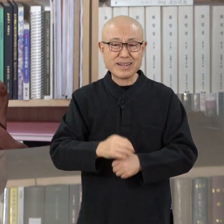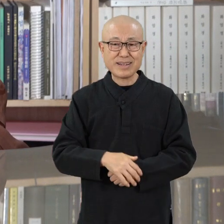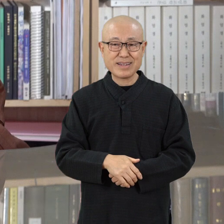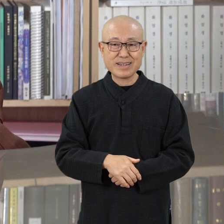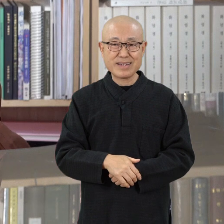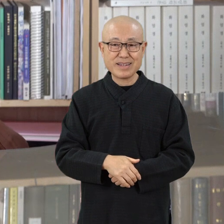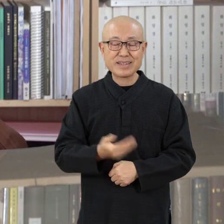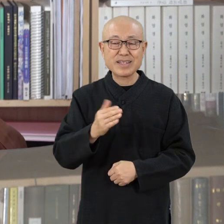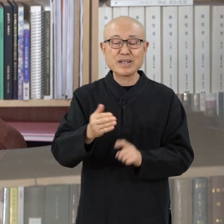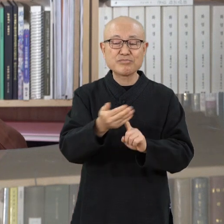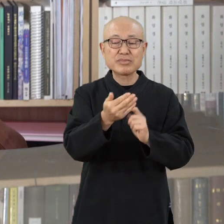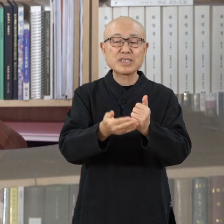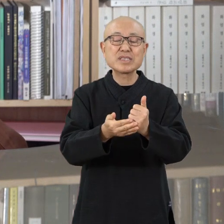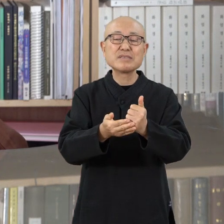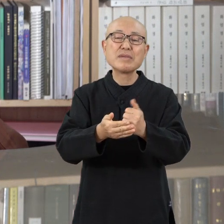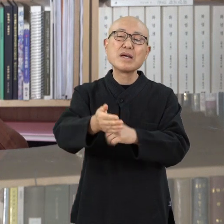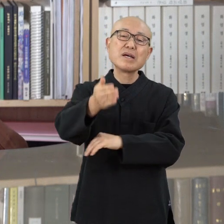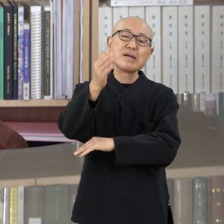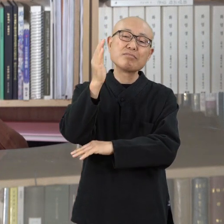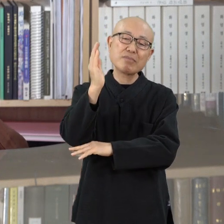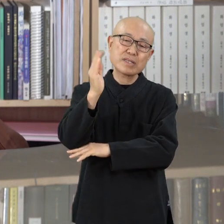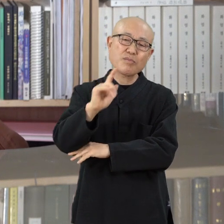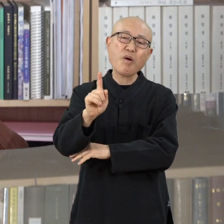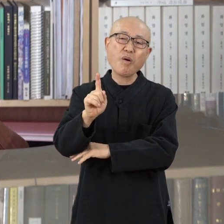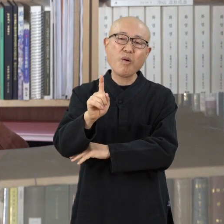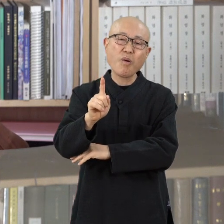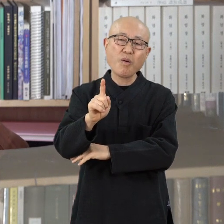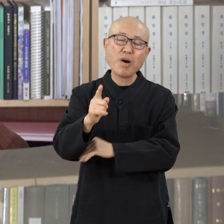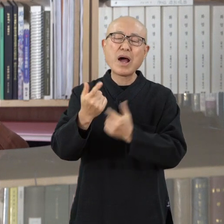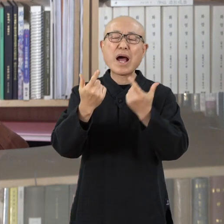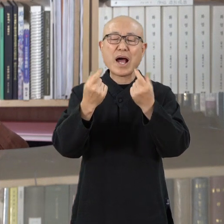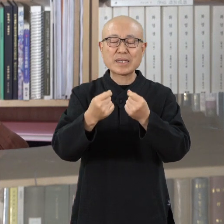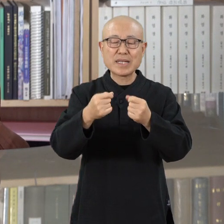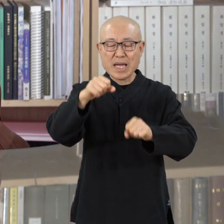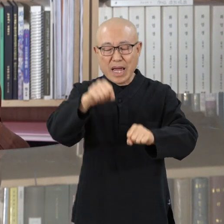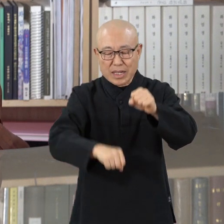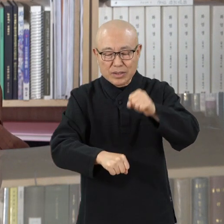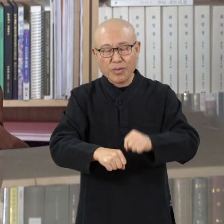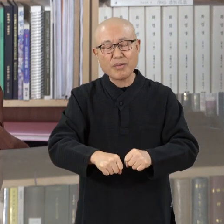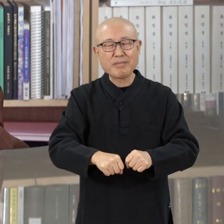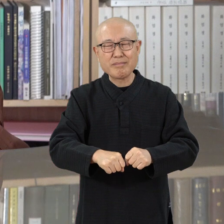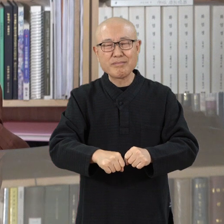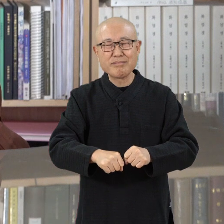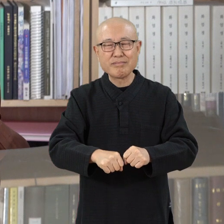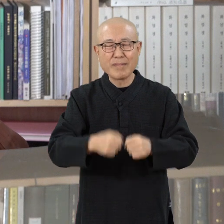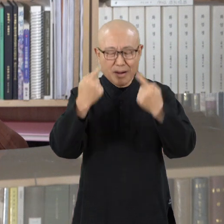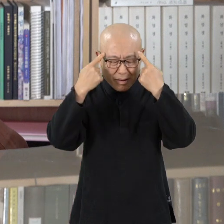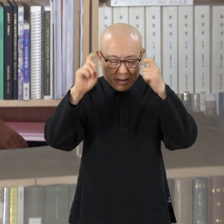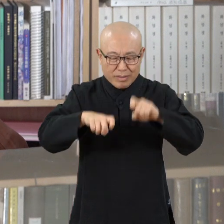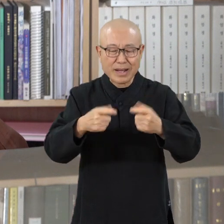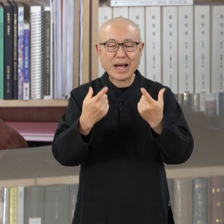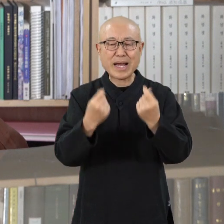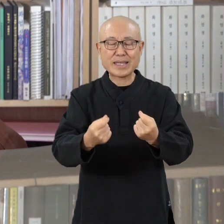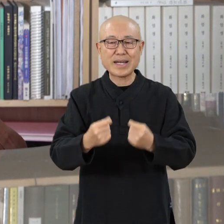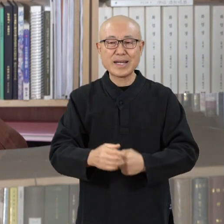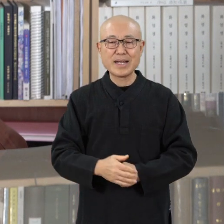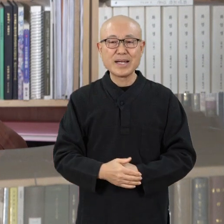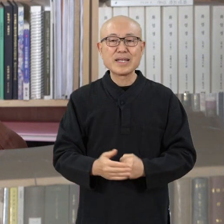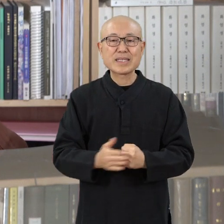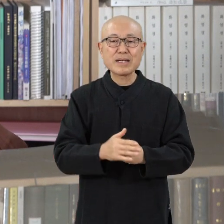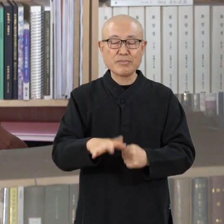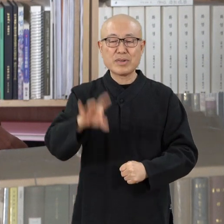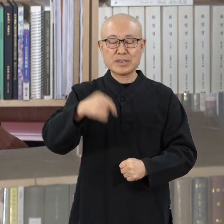되는데, 부처님께서는 그러한 어리석은 행위를 저지르지 말고 철저히 자기